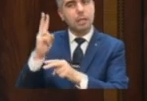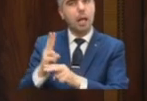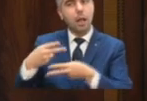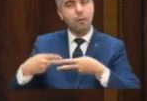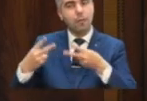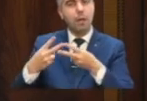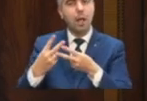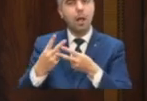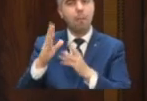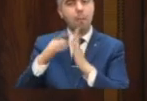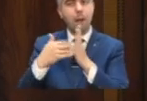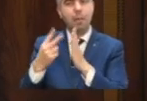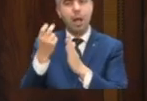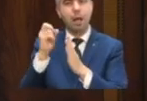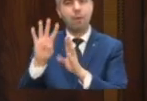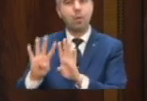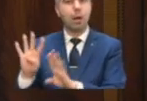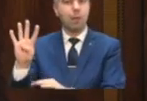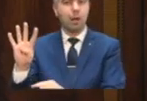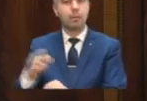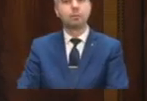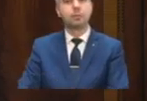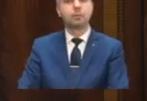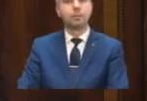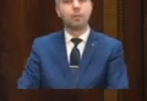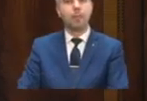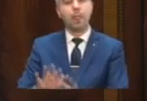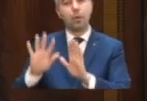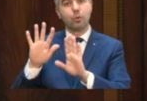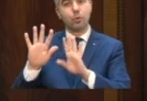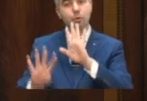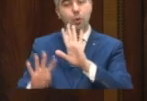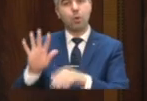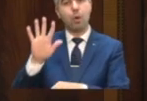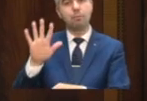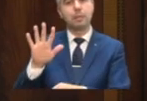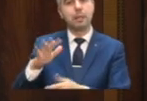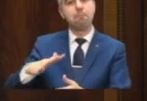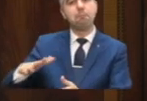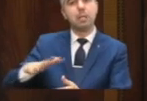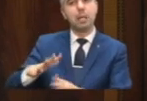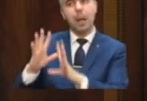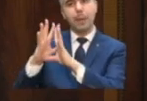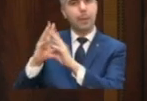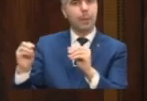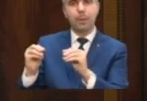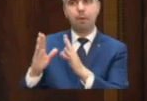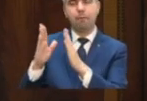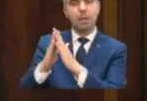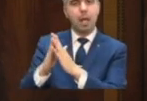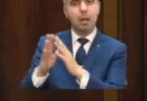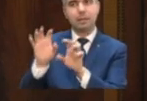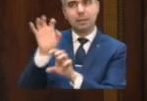سنة 2004، حيث تم إعلان 59 مدينة بدون صفح، وكان هذا البرنامج عنده